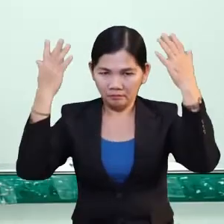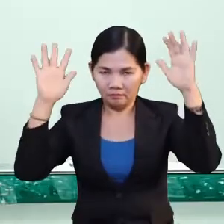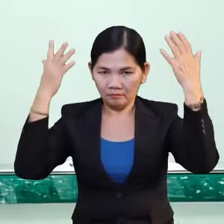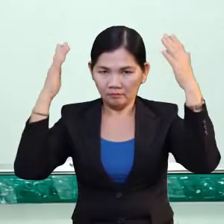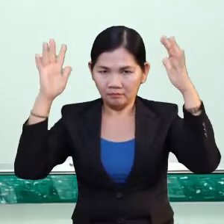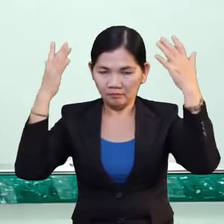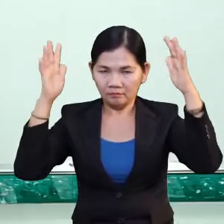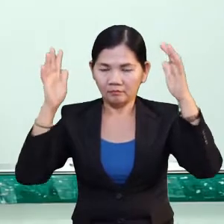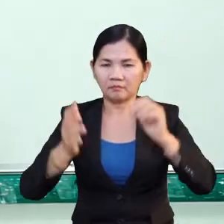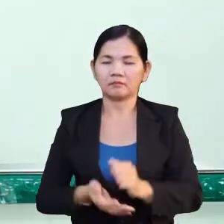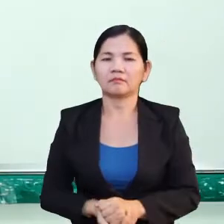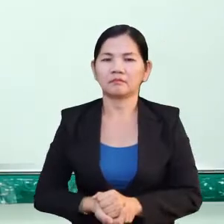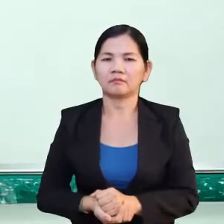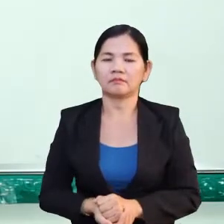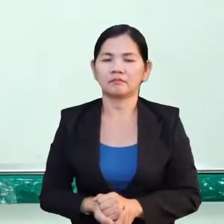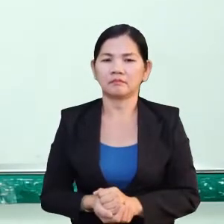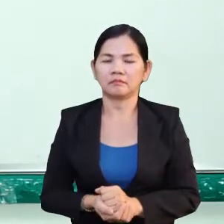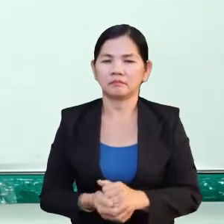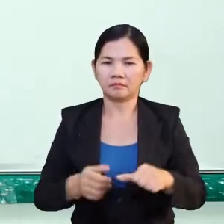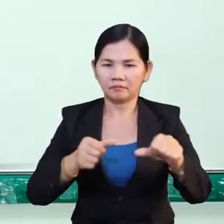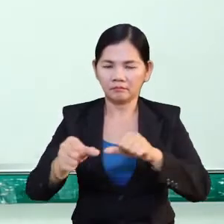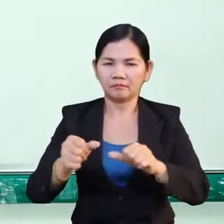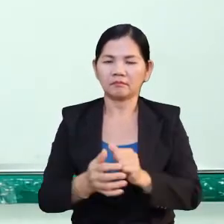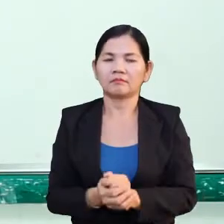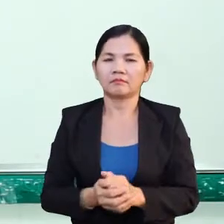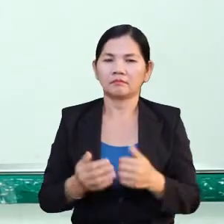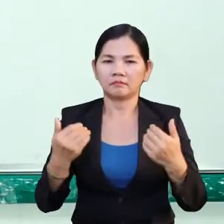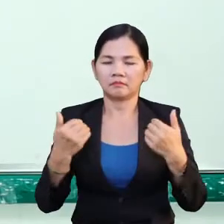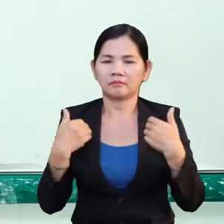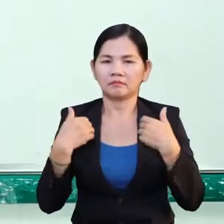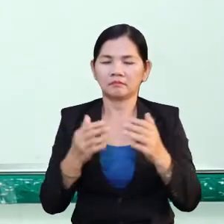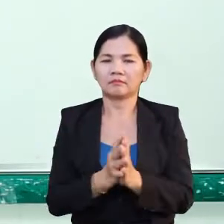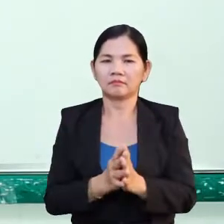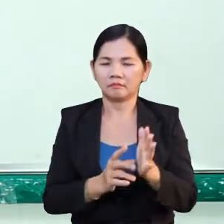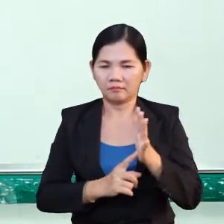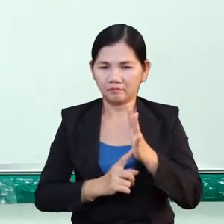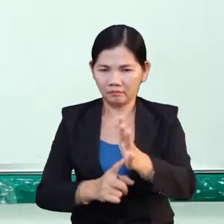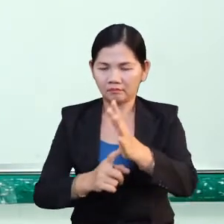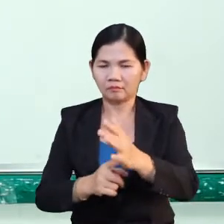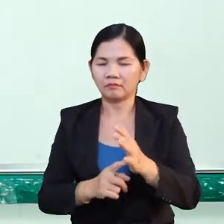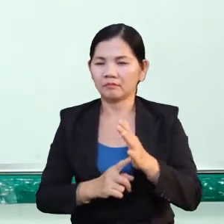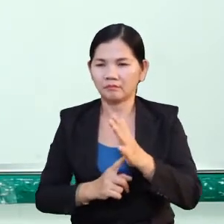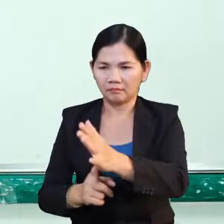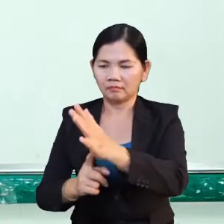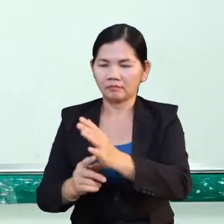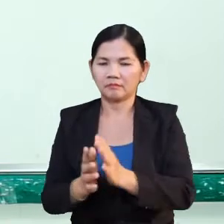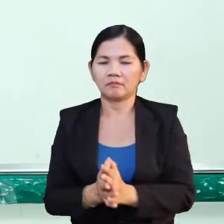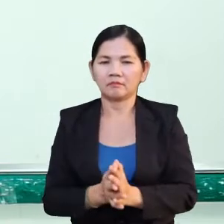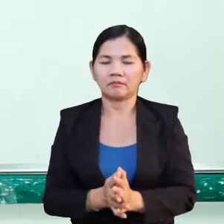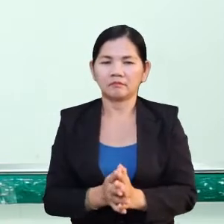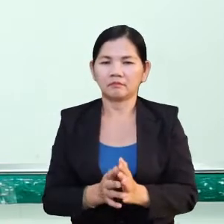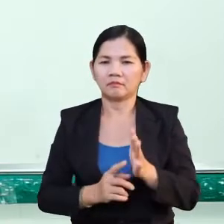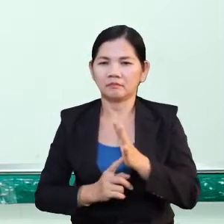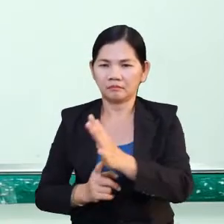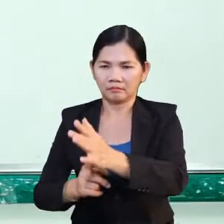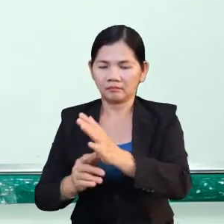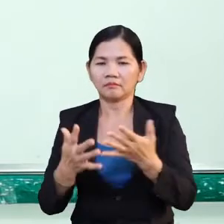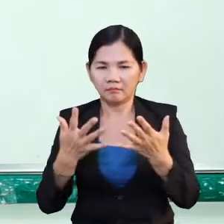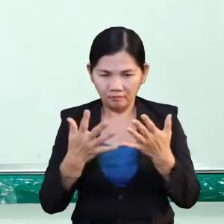ងចាអញ្ចឹងបន្តទៀតនេះអ្នកគ្រូនឹងមានអ្វីយកមកបង្ហាញកូនចាសម្រាប់ឲ្យពេលដែលកូន